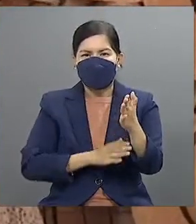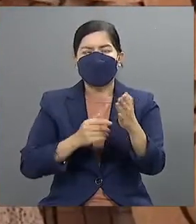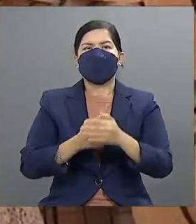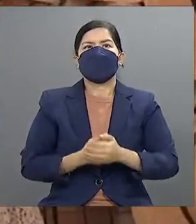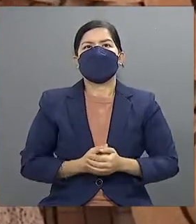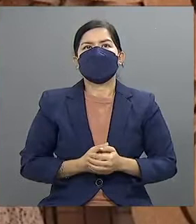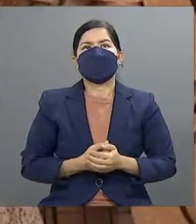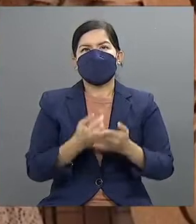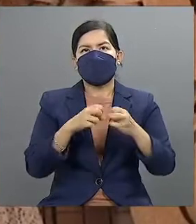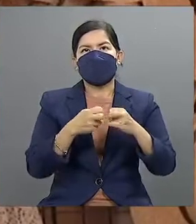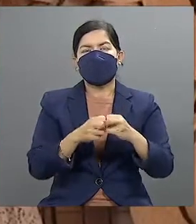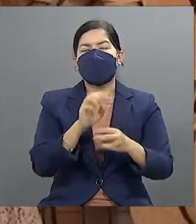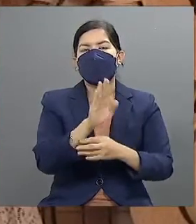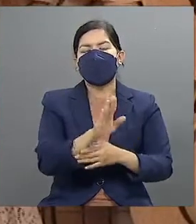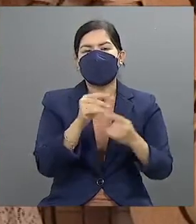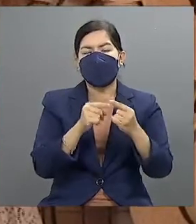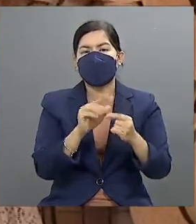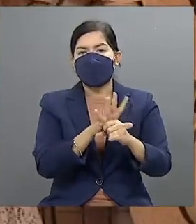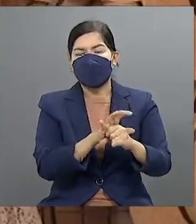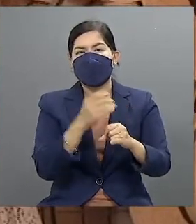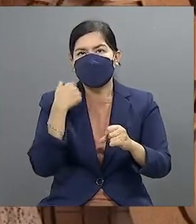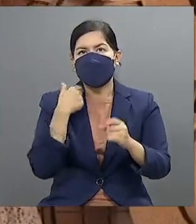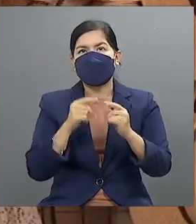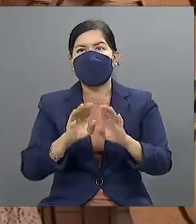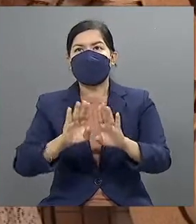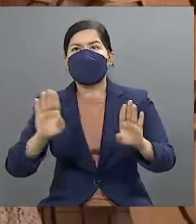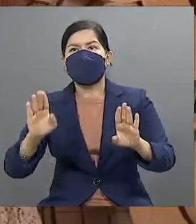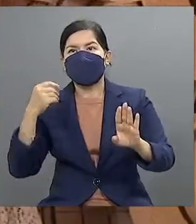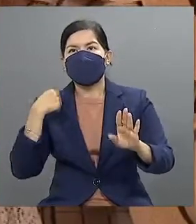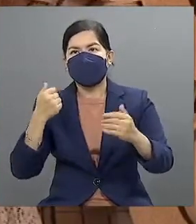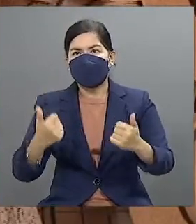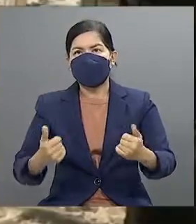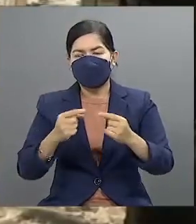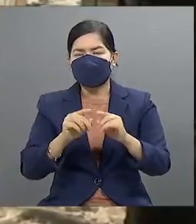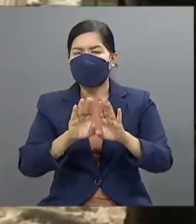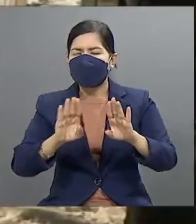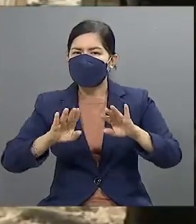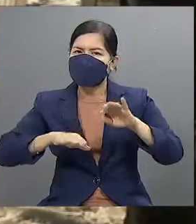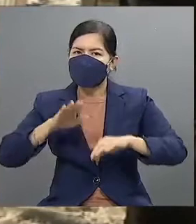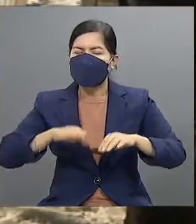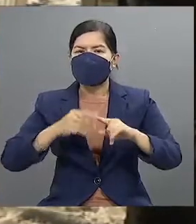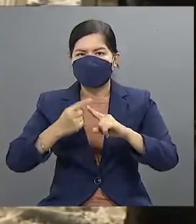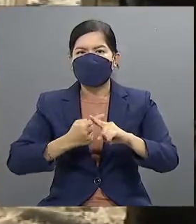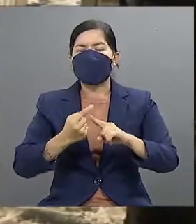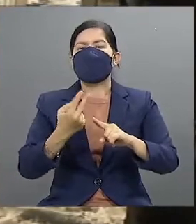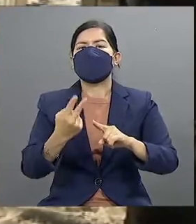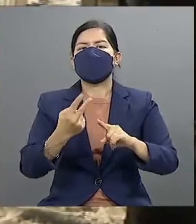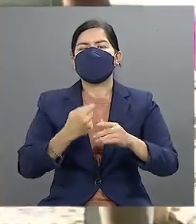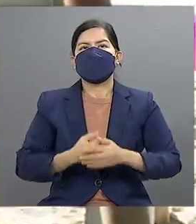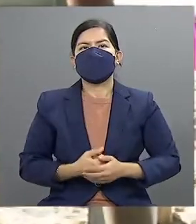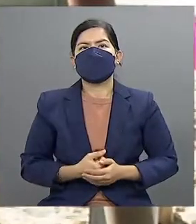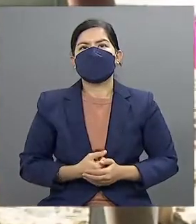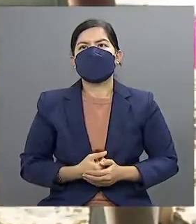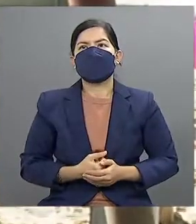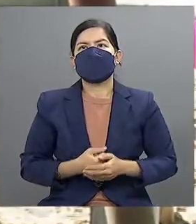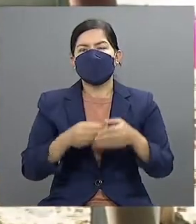ก็พอเปิดประเทศก็เริ่มมาเปิดร้านได้ประมาณสัก2เดือนได ้ส่วนผู้ประกอบการเตียงร่ม